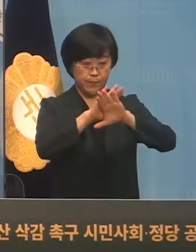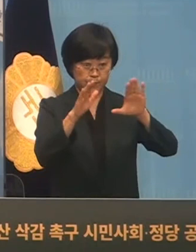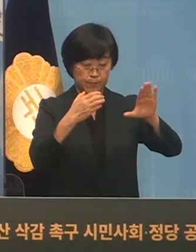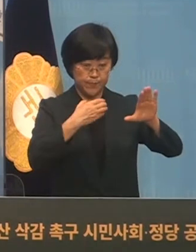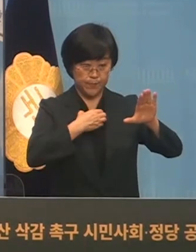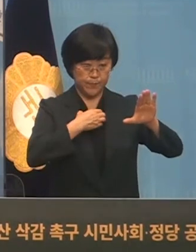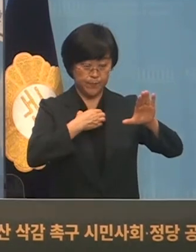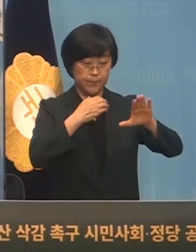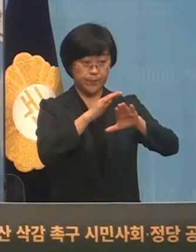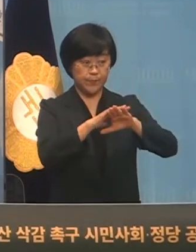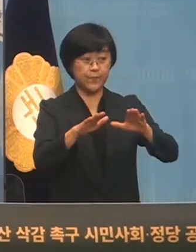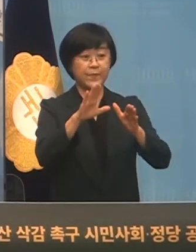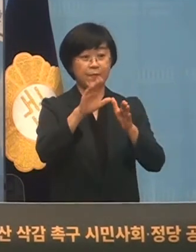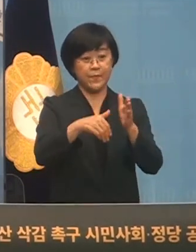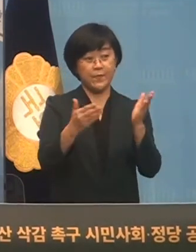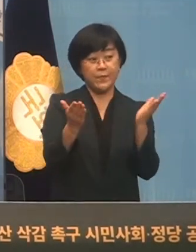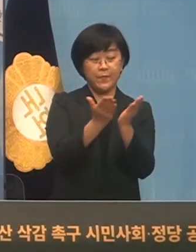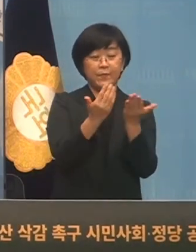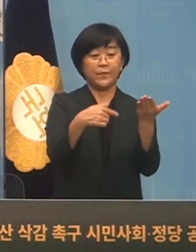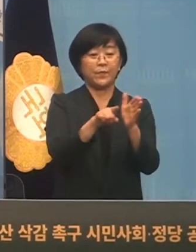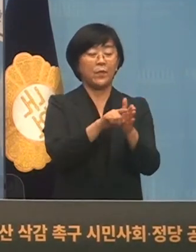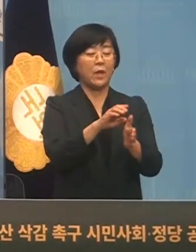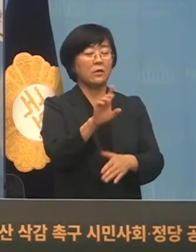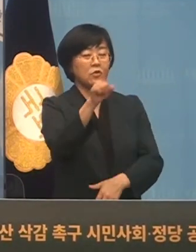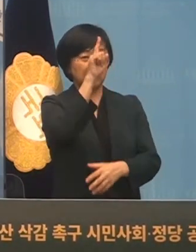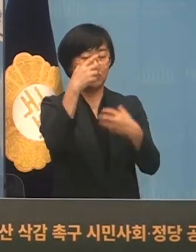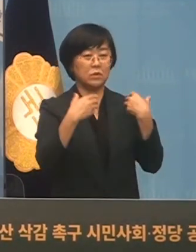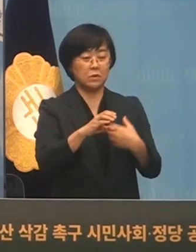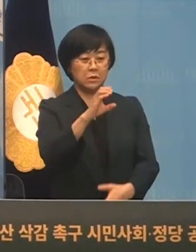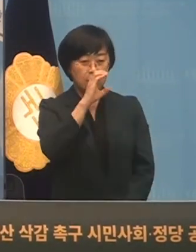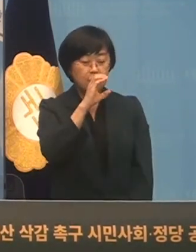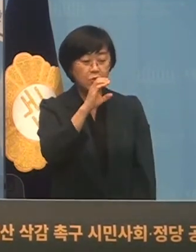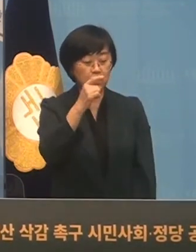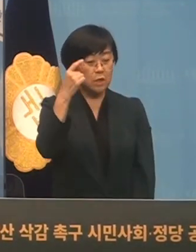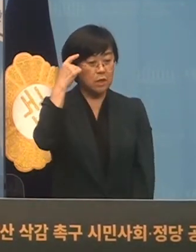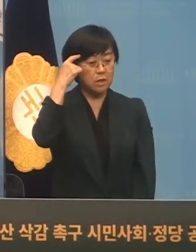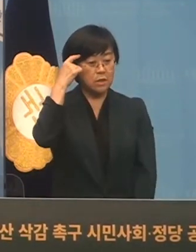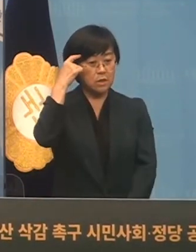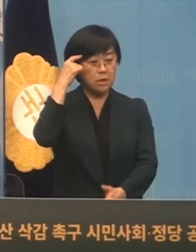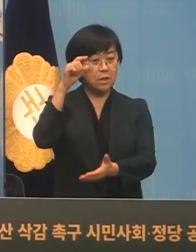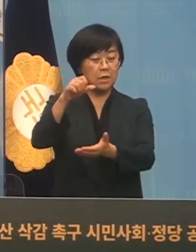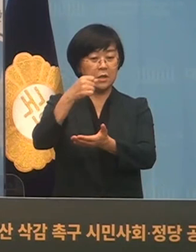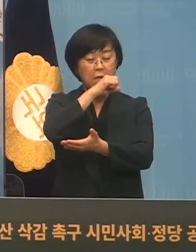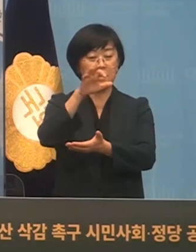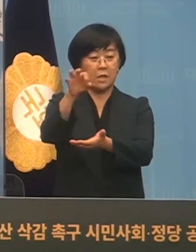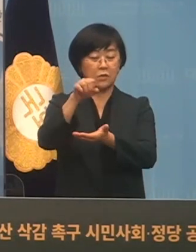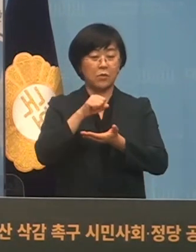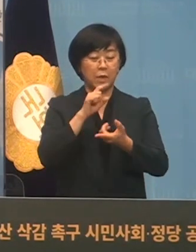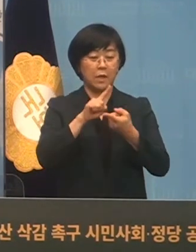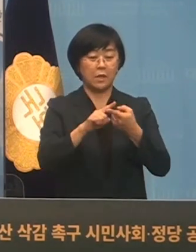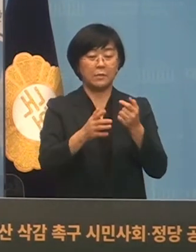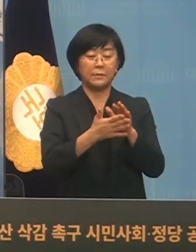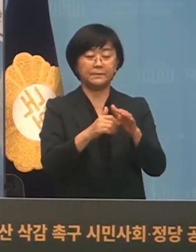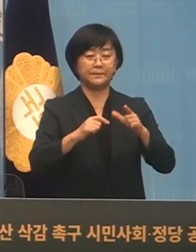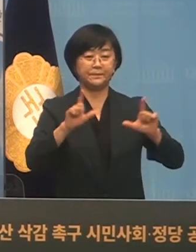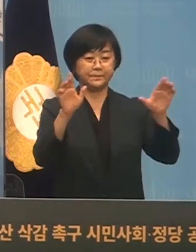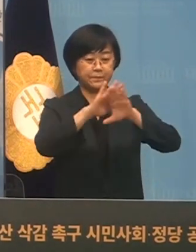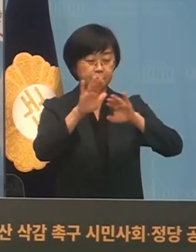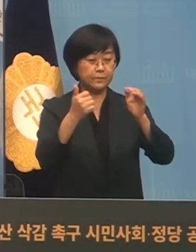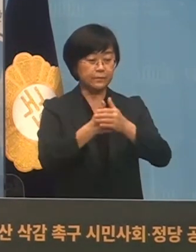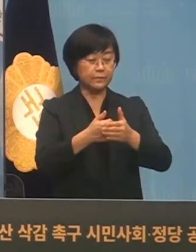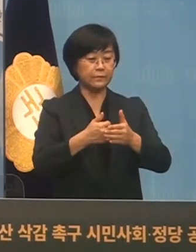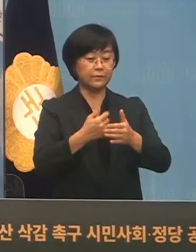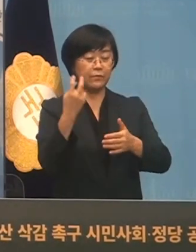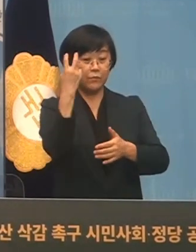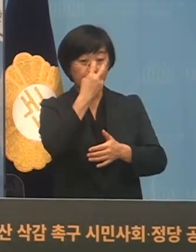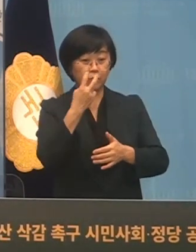기후위기 대응 과정에서 정부는 탄소 인지 예산을 도입하겠다. 그리고 기후 영향 평가를 하겠다라고 했습니다.